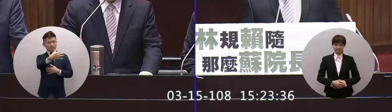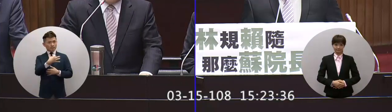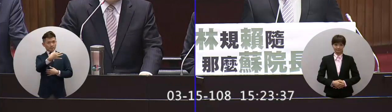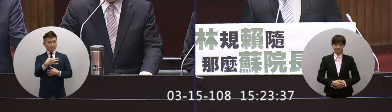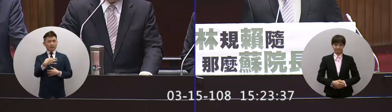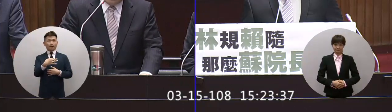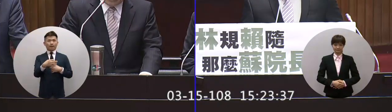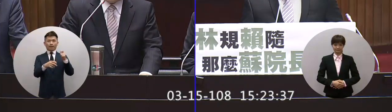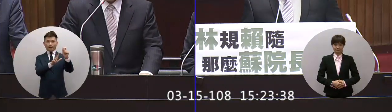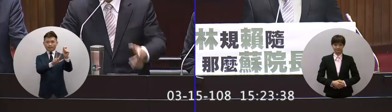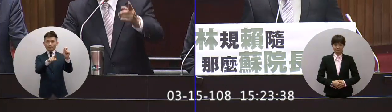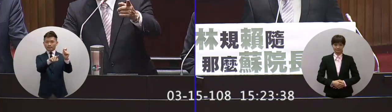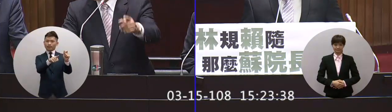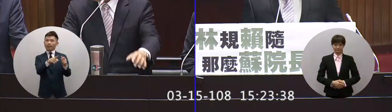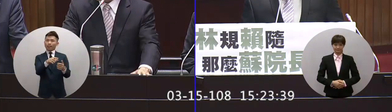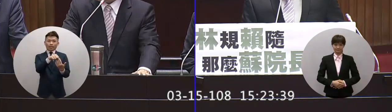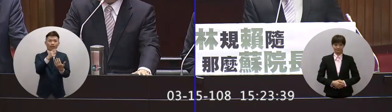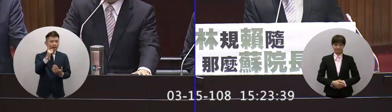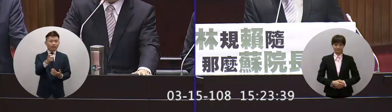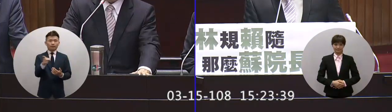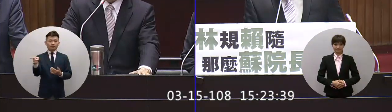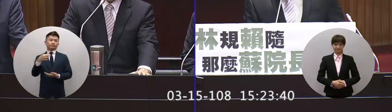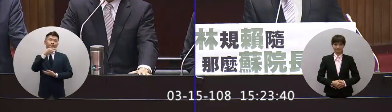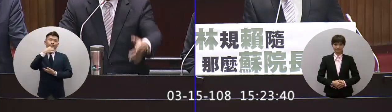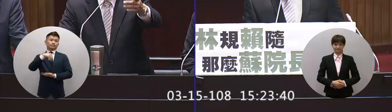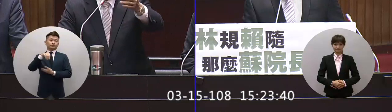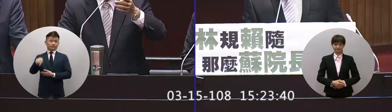优的那一种 A4， 他现在担心的是这